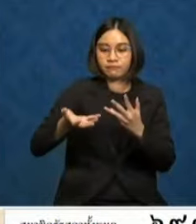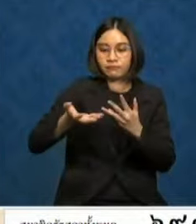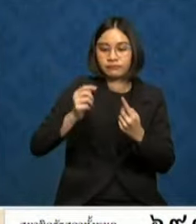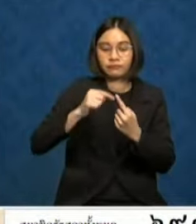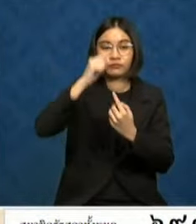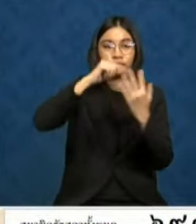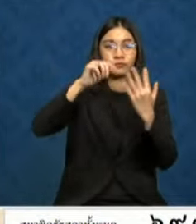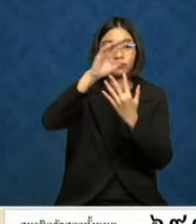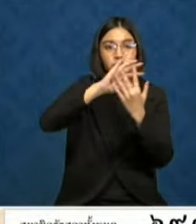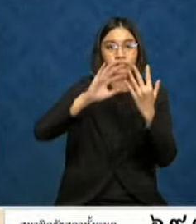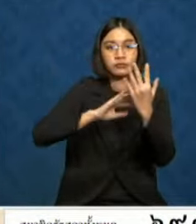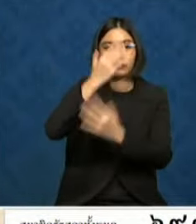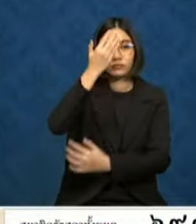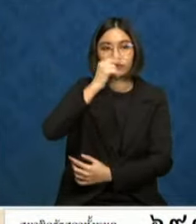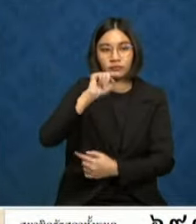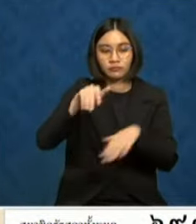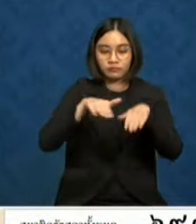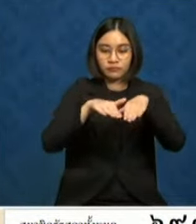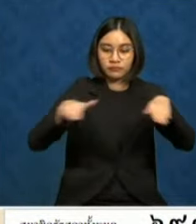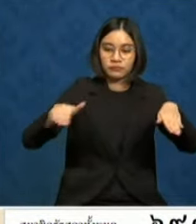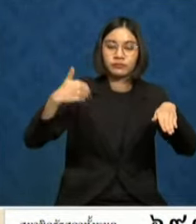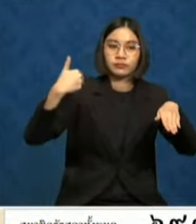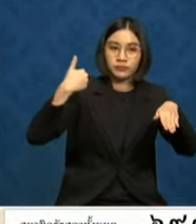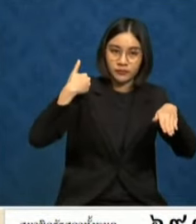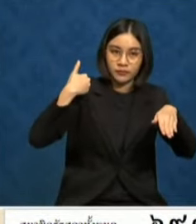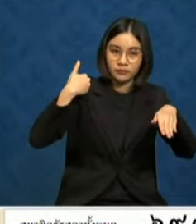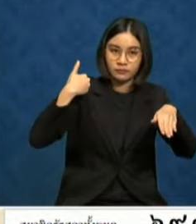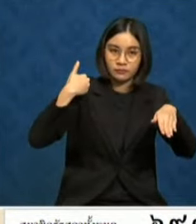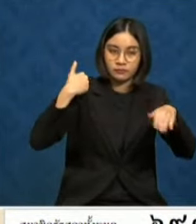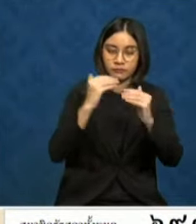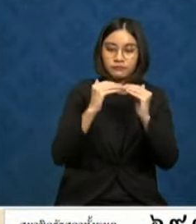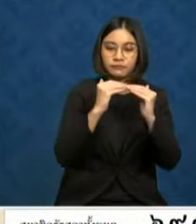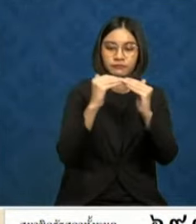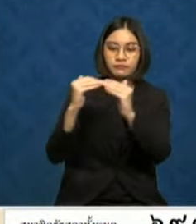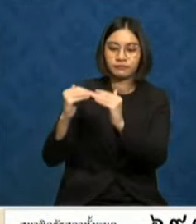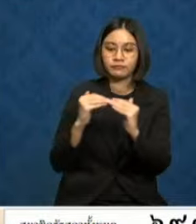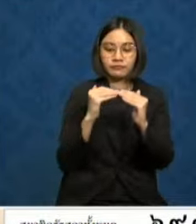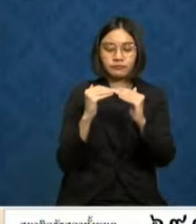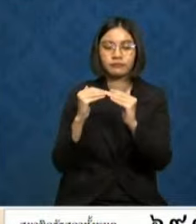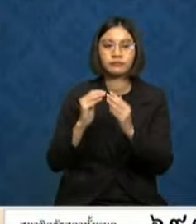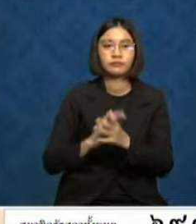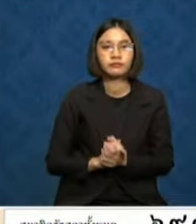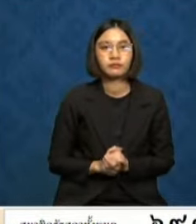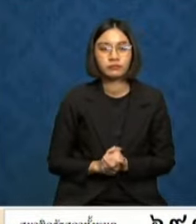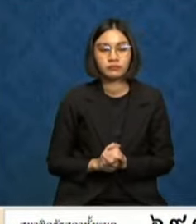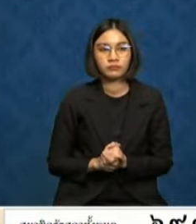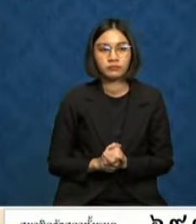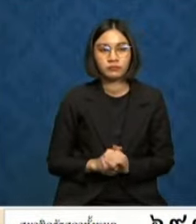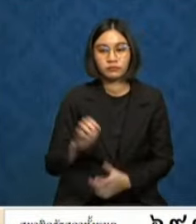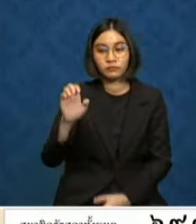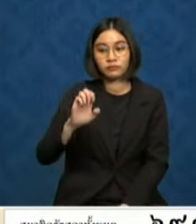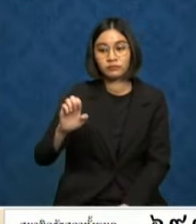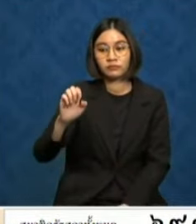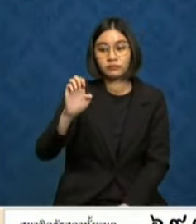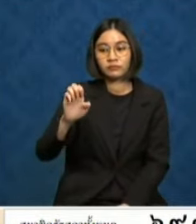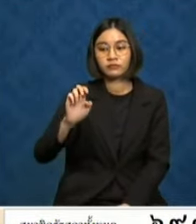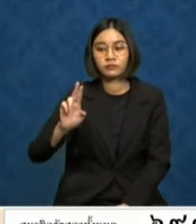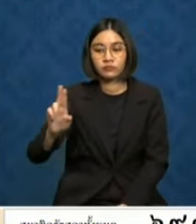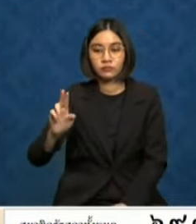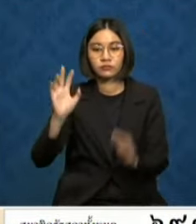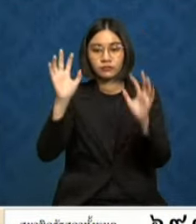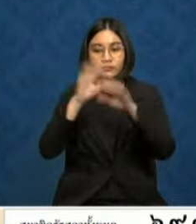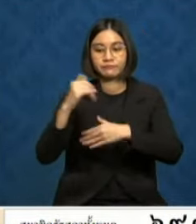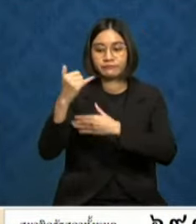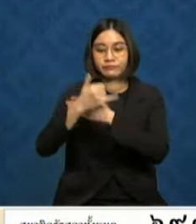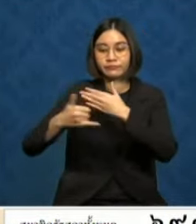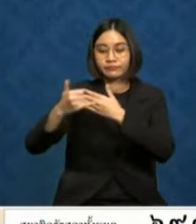ประเทศตัวเองให้มีมาตรฐานที่ทัดเทียมในระดับระหว่างประเทศนะคะEU นั้นถือว่าเป็นประเทศยุ